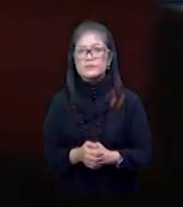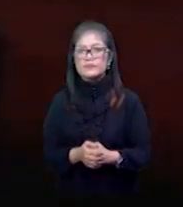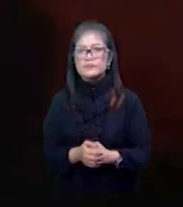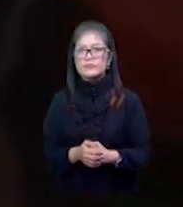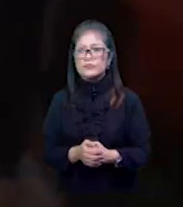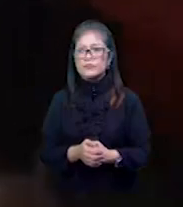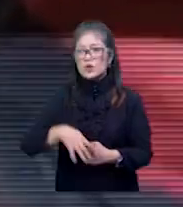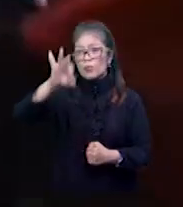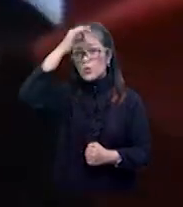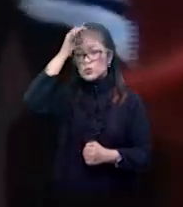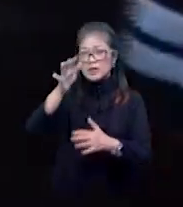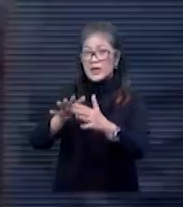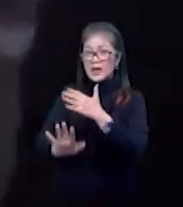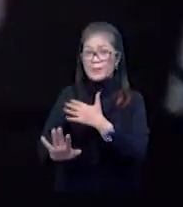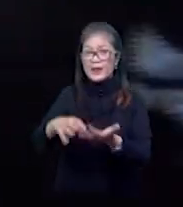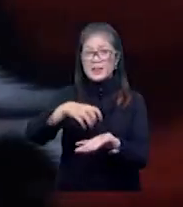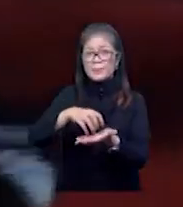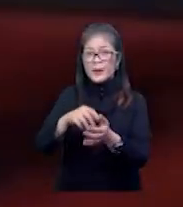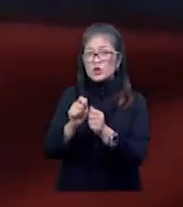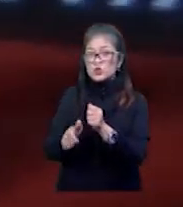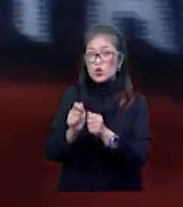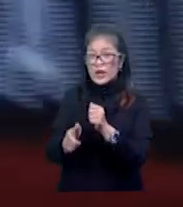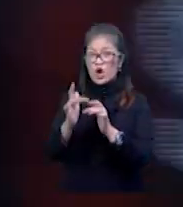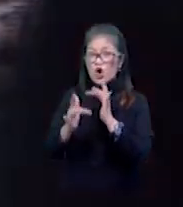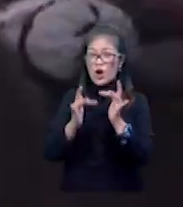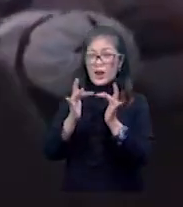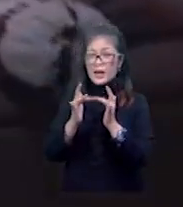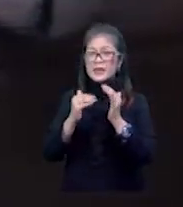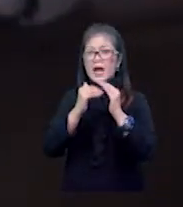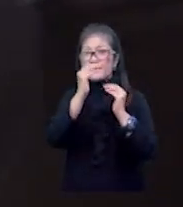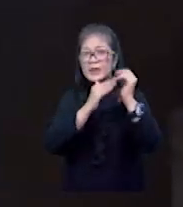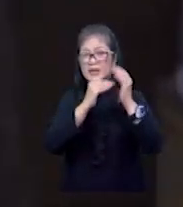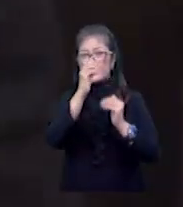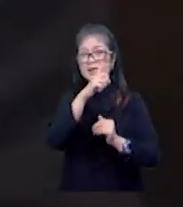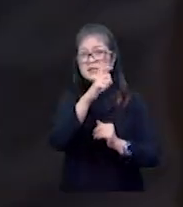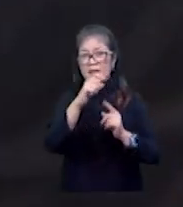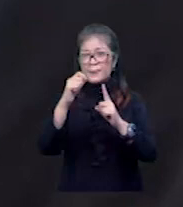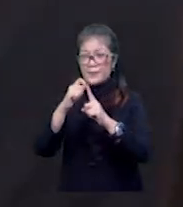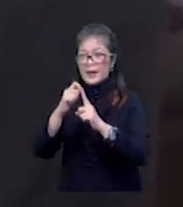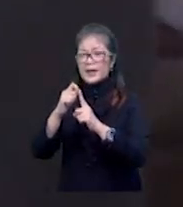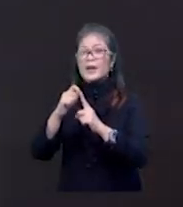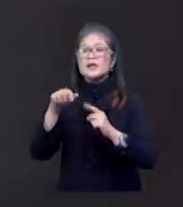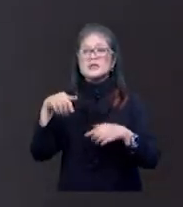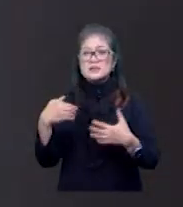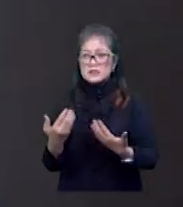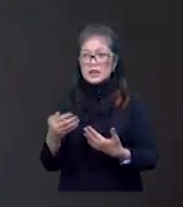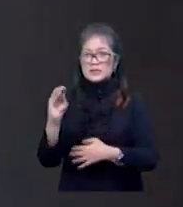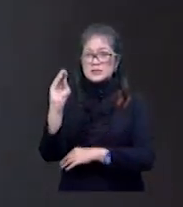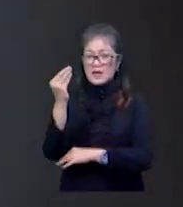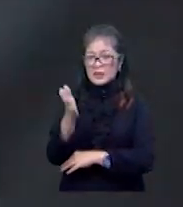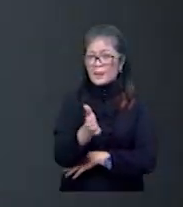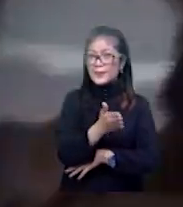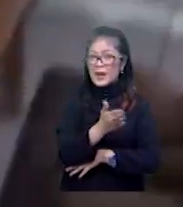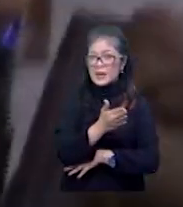Polisi menggerebek markas judi online yang beroperasi di apartemen City Park, Cengkareng, Jakarta Barat. Dari penggerebekan ini,